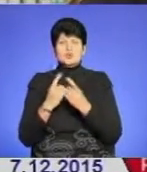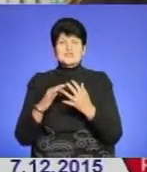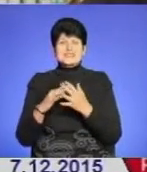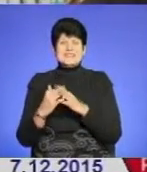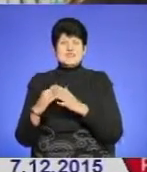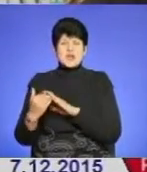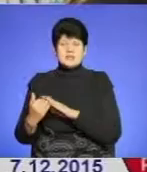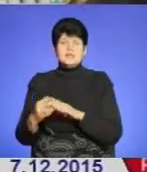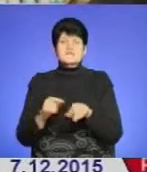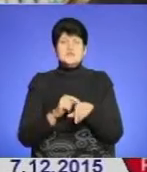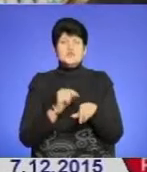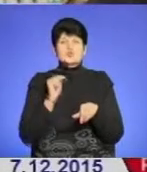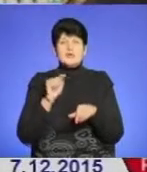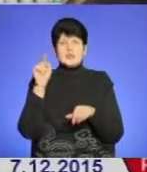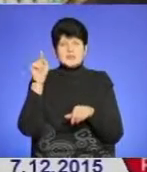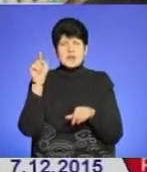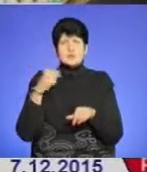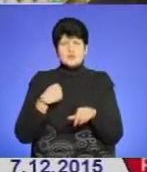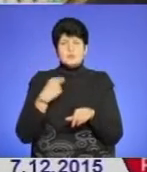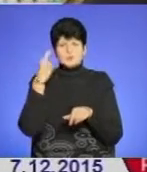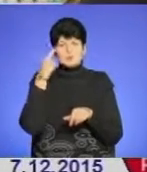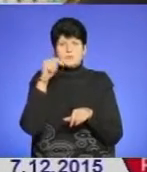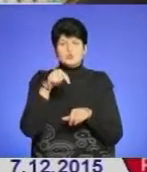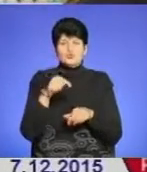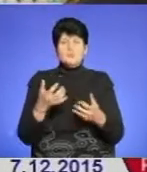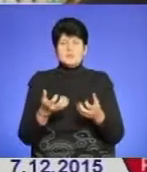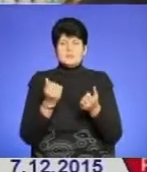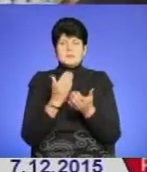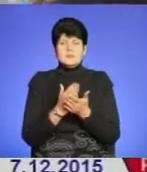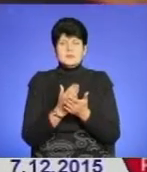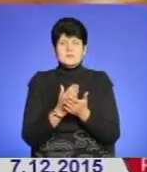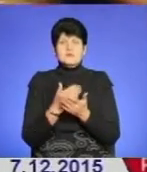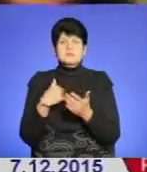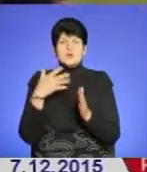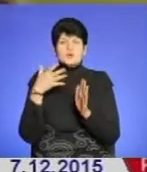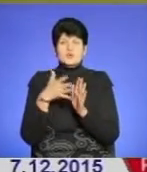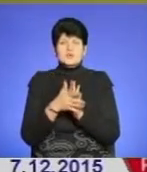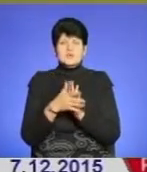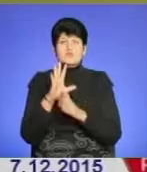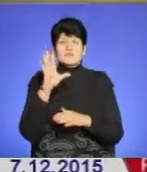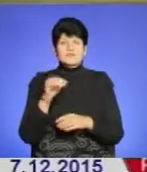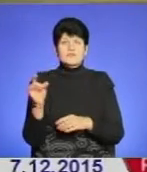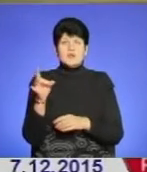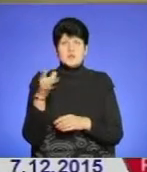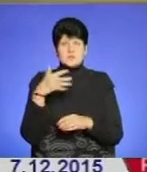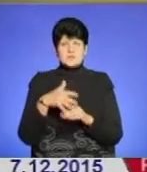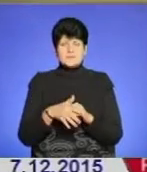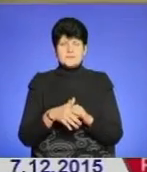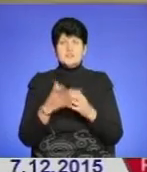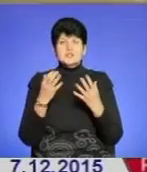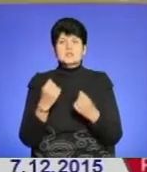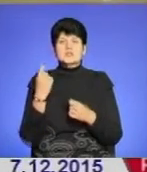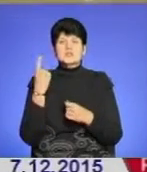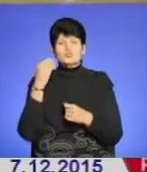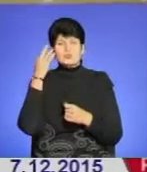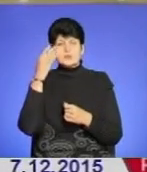відчували, там відчували, що ми тут про них думаємо, є підтримка завжди. Дякую, що ви так мене розумієте, аби так ще в районі розуміли. Ще одну ідею